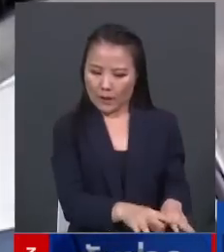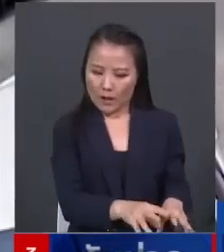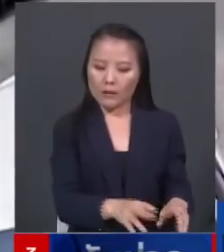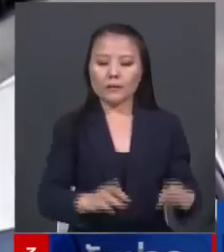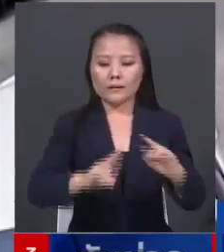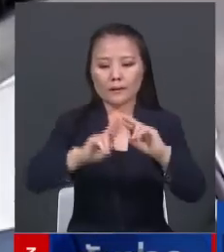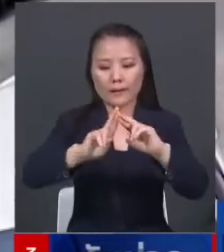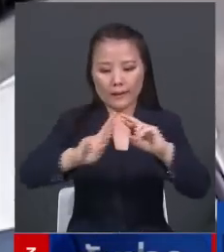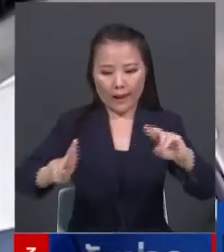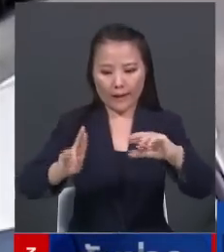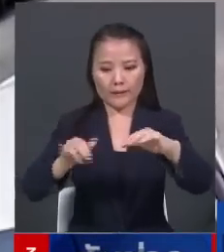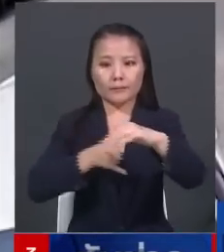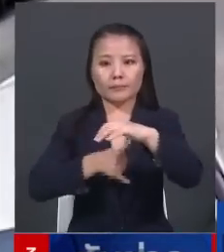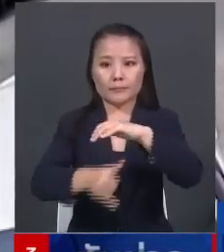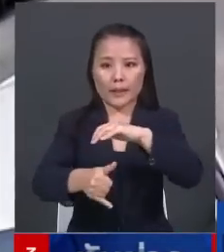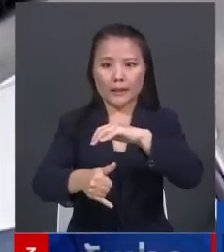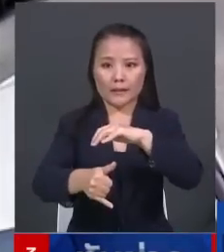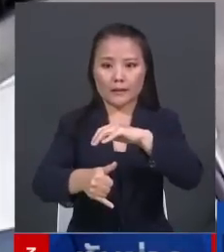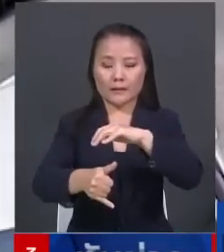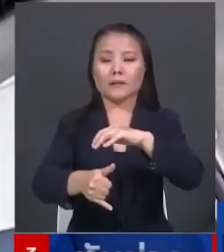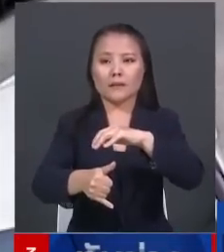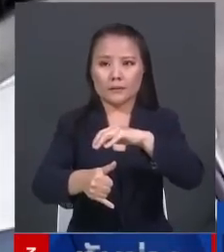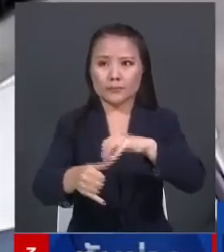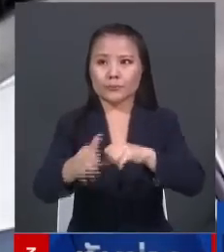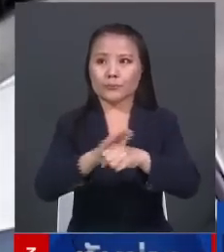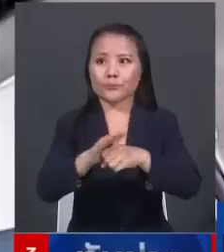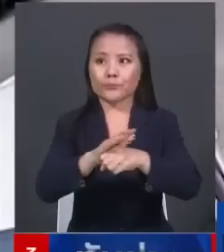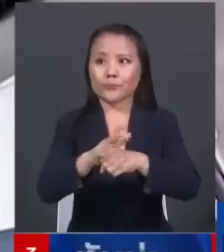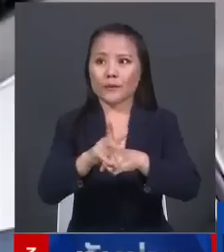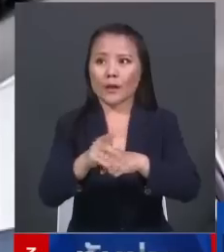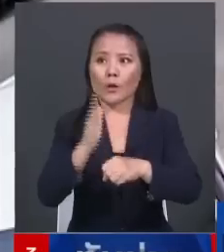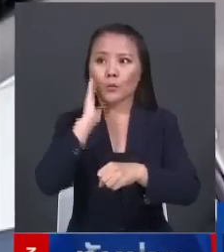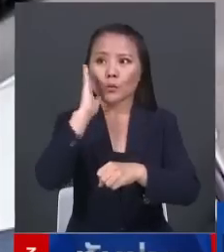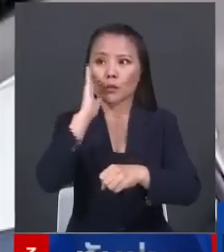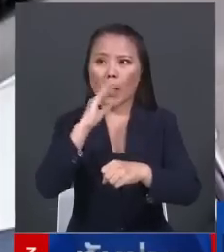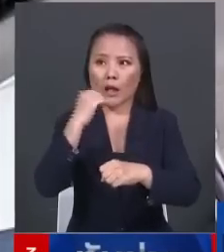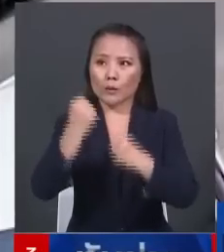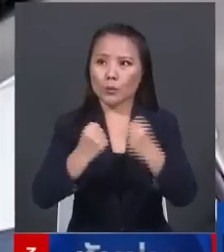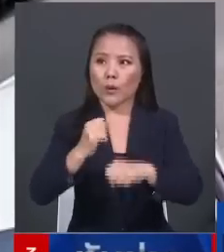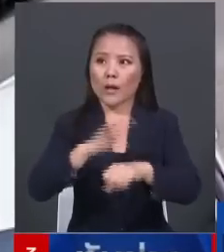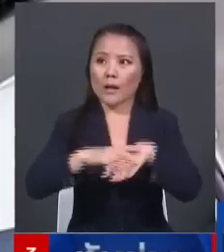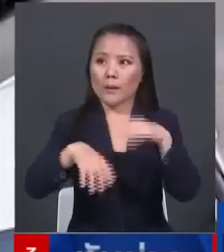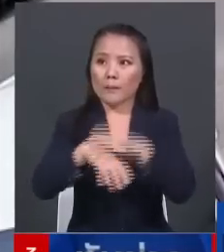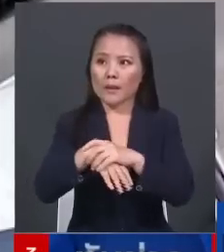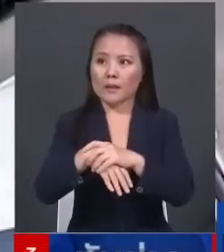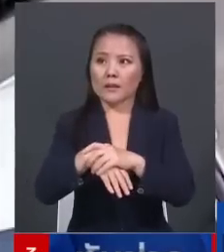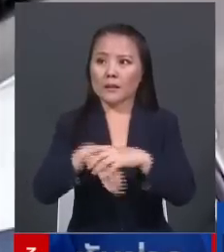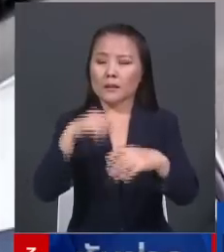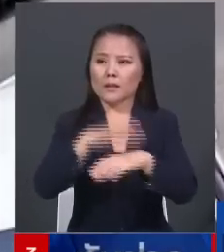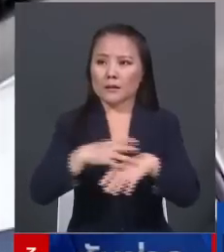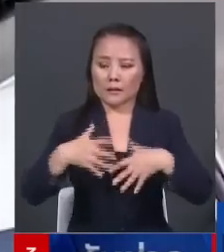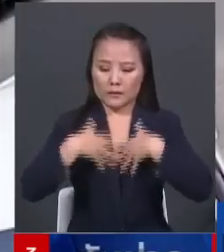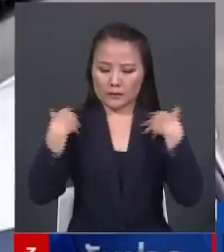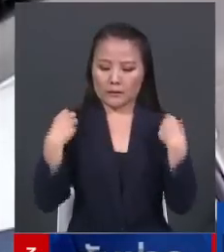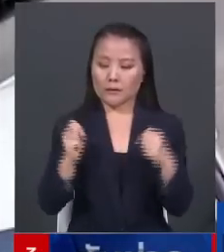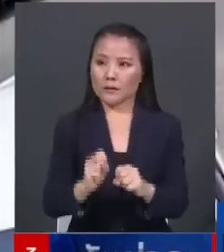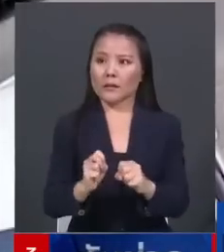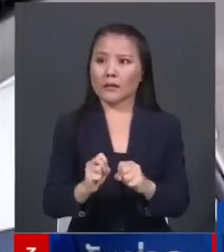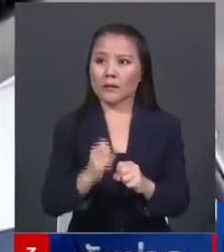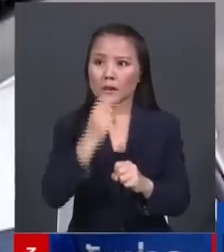างเนี่ยค่ะอันนี้เป็นจังหวะที่เดินเข้ามาวิ่งเข้ามาในมือเนี่ยยังถือเสื้อคลุมอยู่เลยนะ